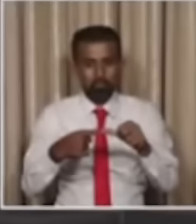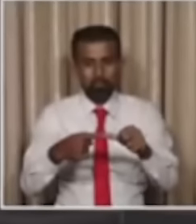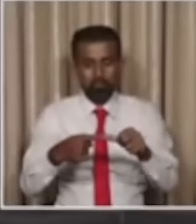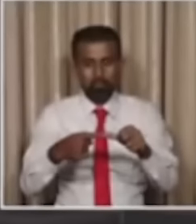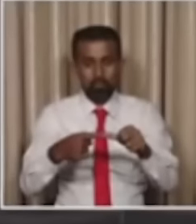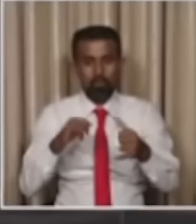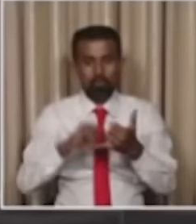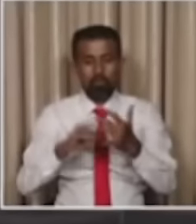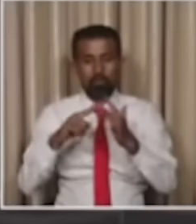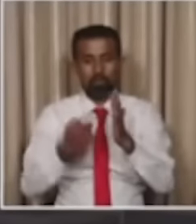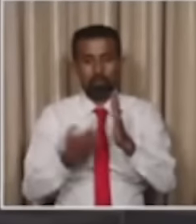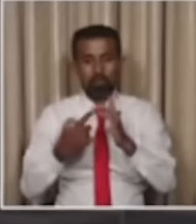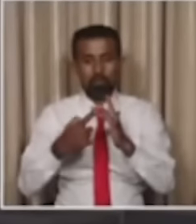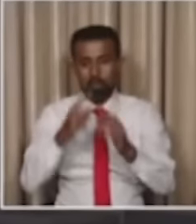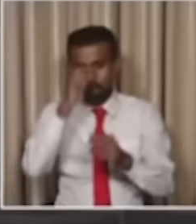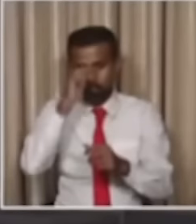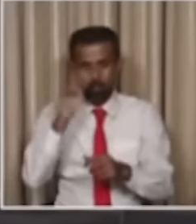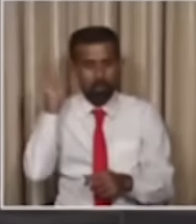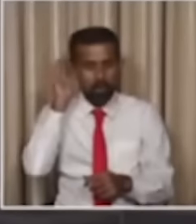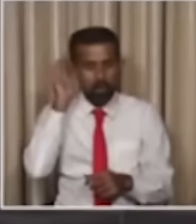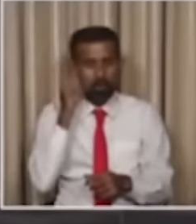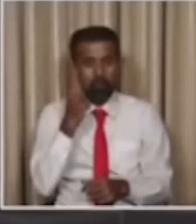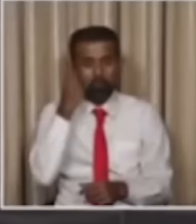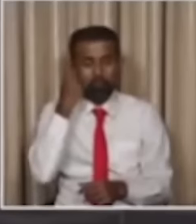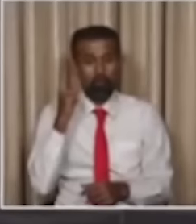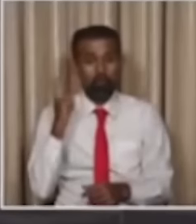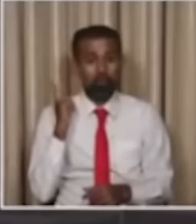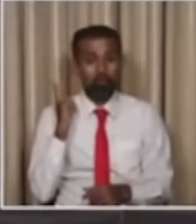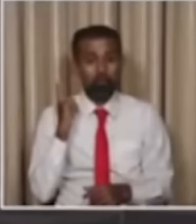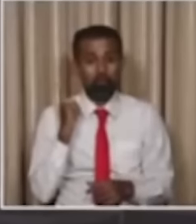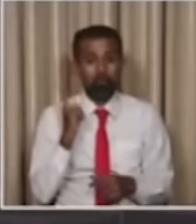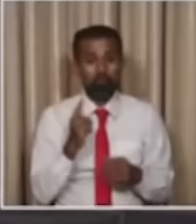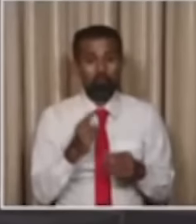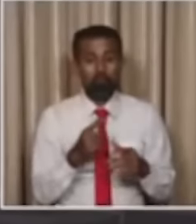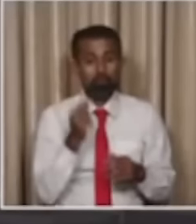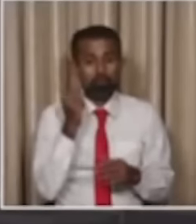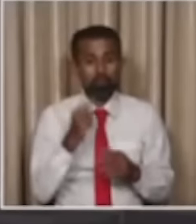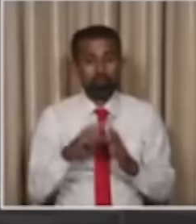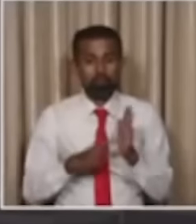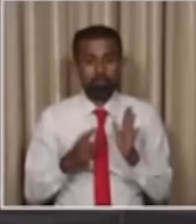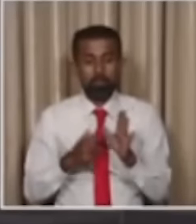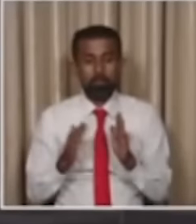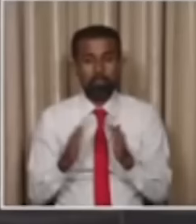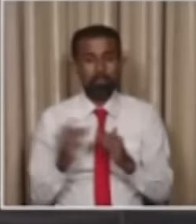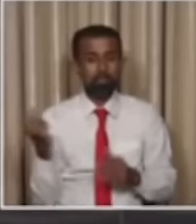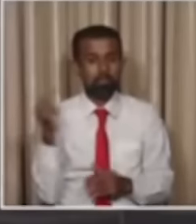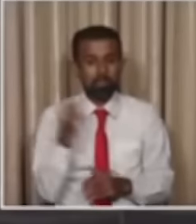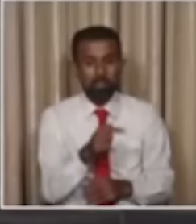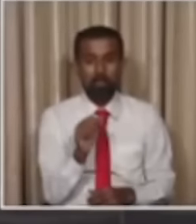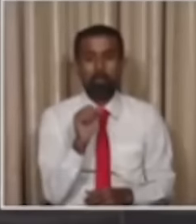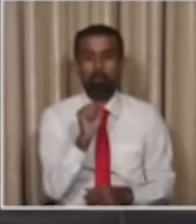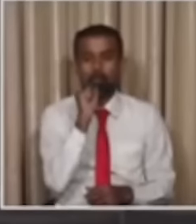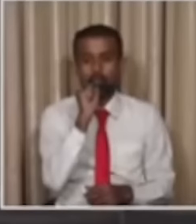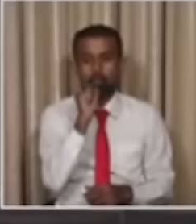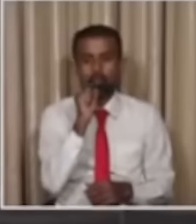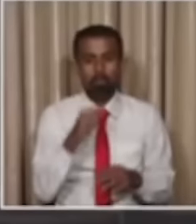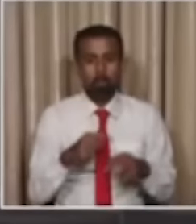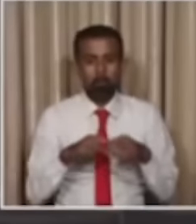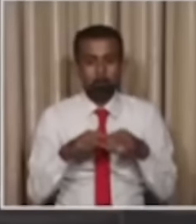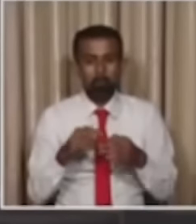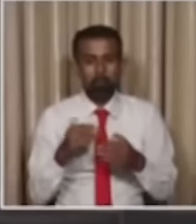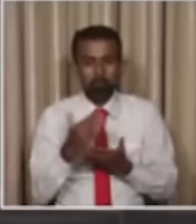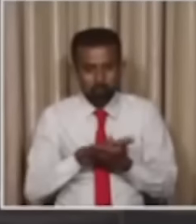සිරිල් ගාමිණී පියතුමා අහන්නේ බුද්ධිංශයයි ත්‍ස්ත විමර්ශනයේකයි ජමීල් ගෙදෙට්ට ගියේ කොහොමද කියන එක. ඒකයි මම මේ තේරුම්